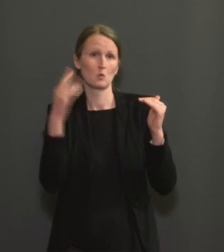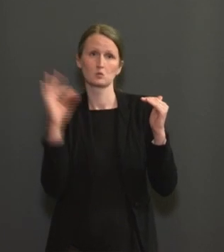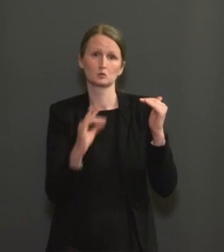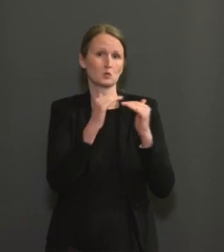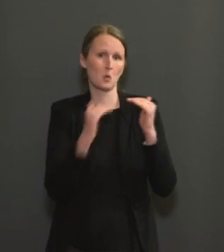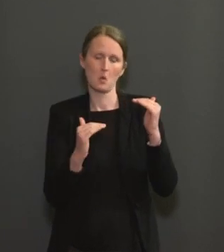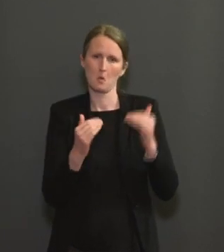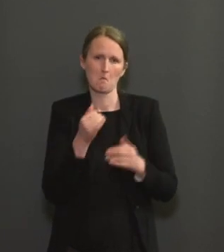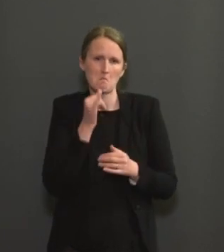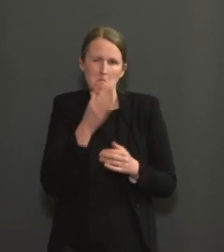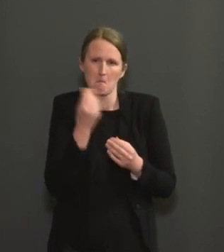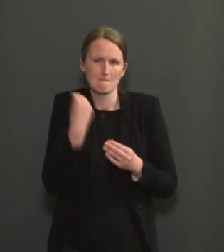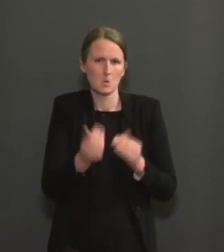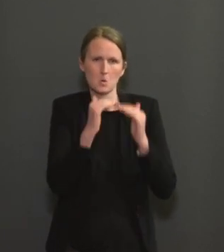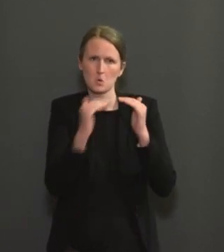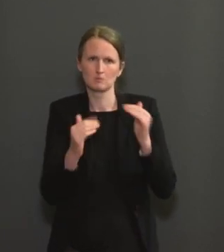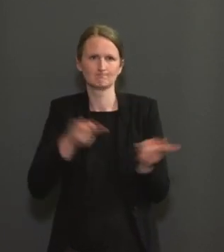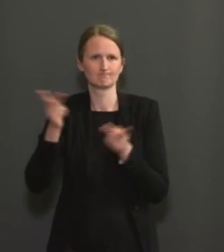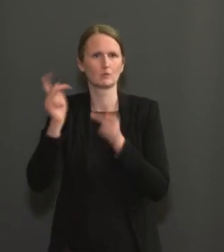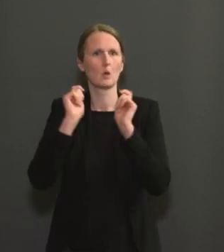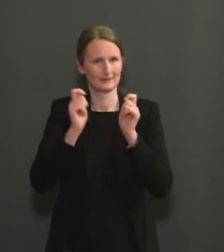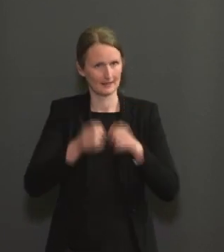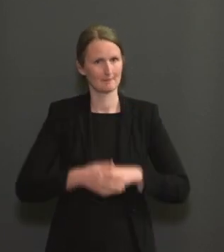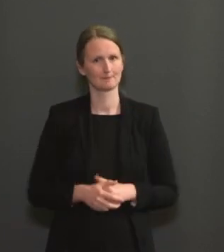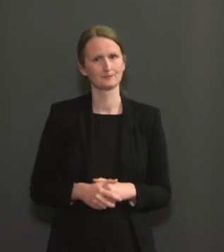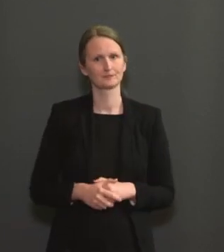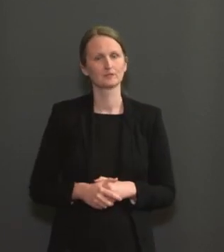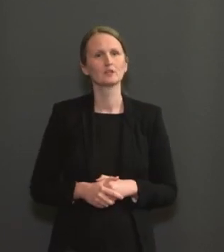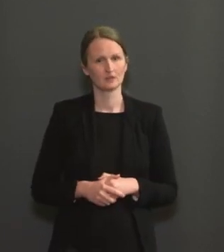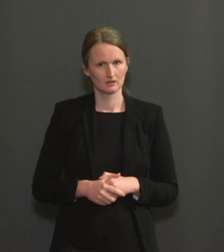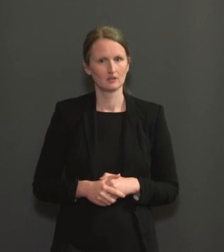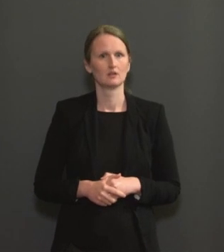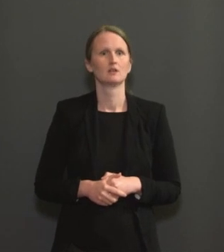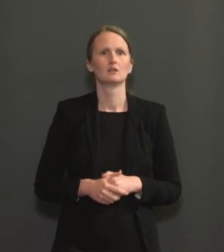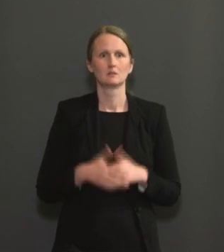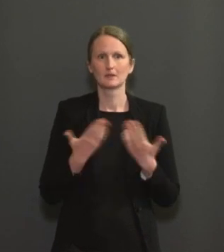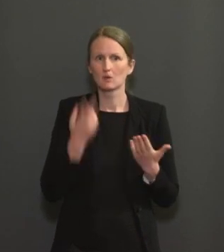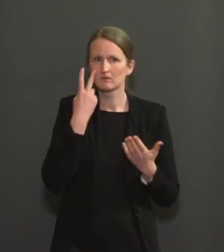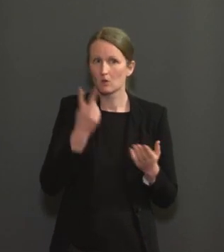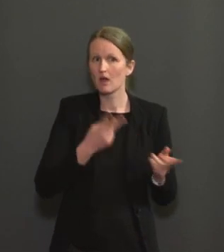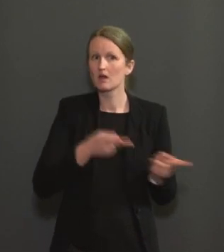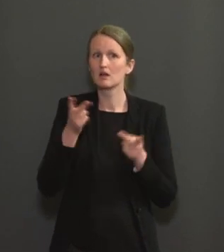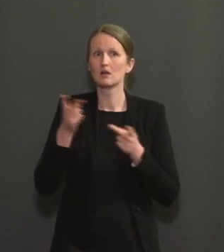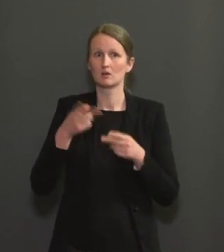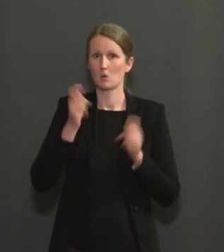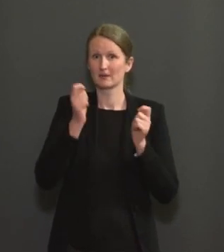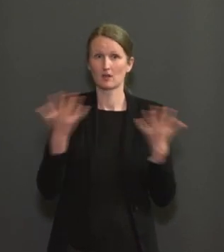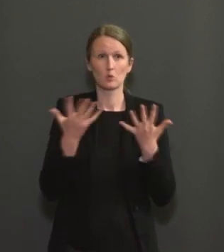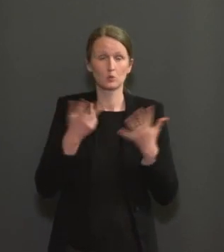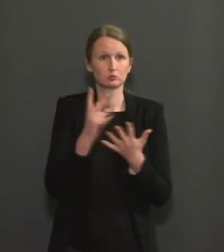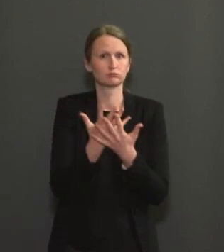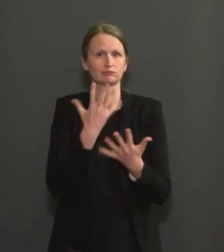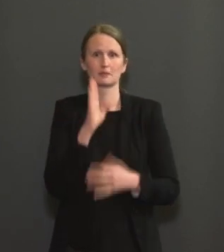Ces hospitalisations sont en augmentation essentiellement même dans les provinces flamandes, et on a au niveau de la